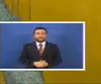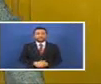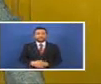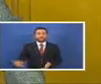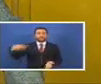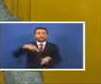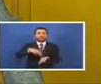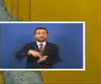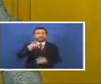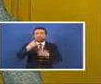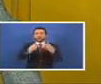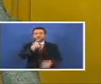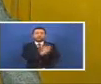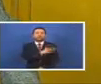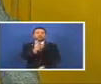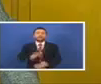Kürsü dokunulmazlığı.